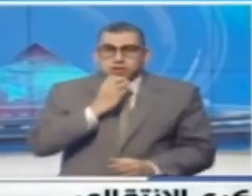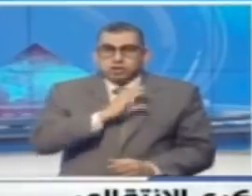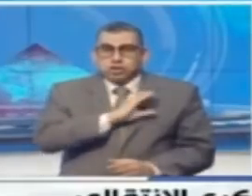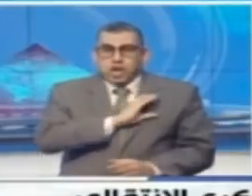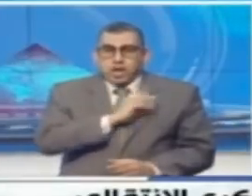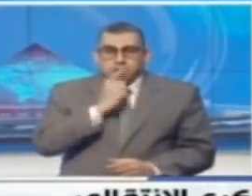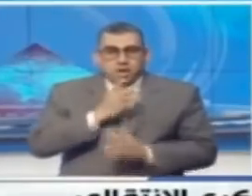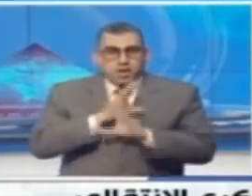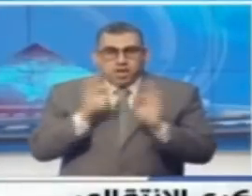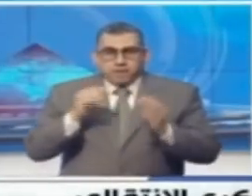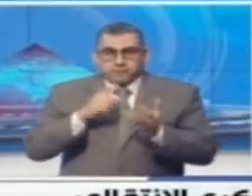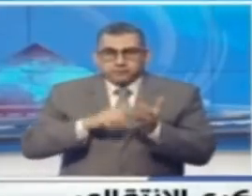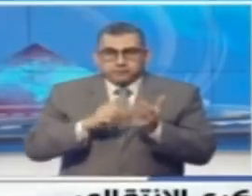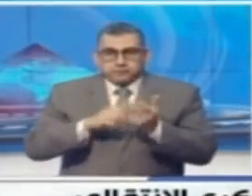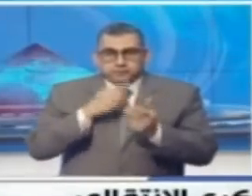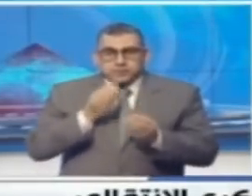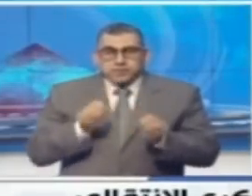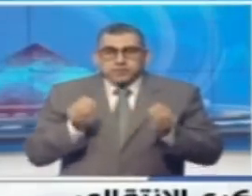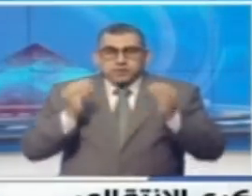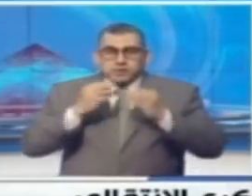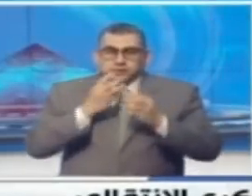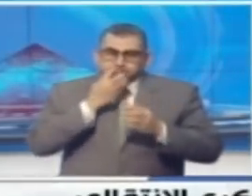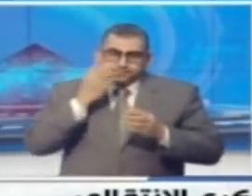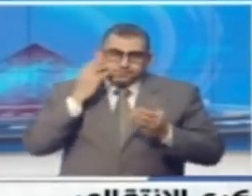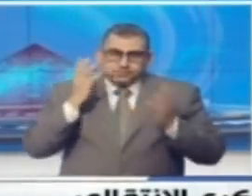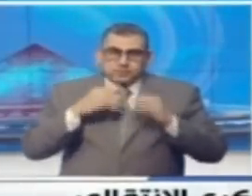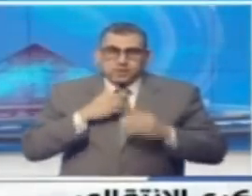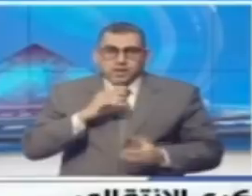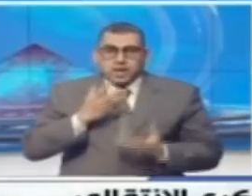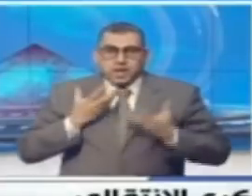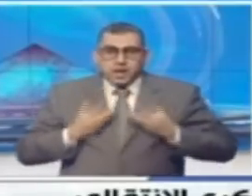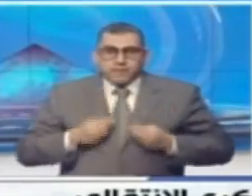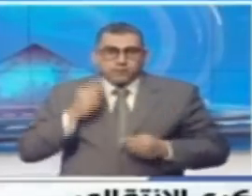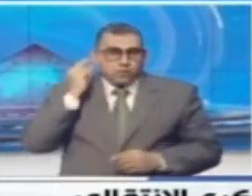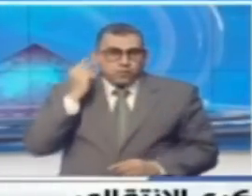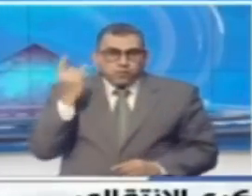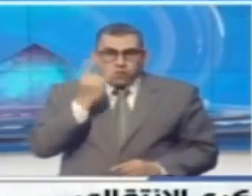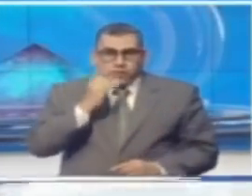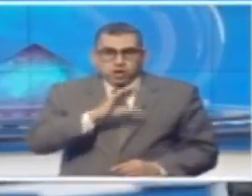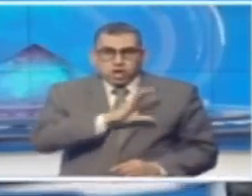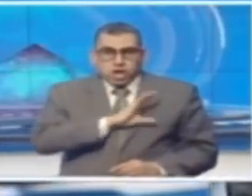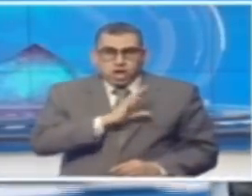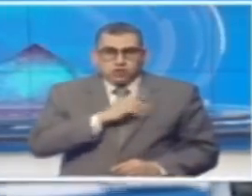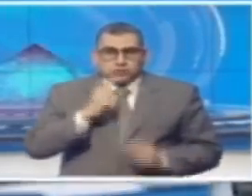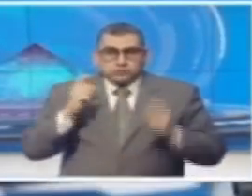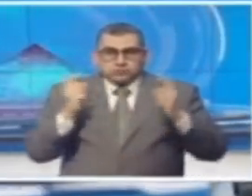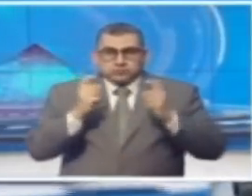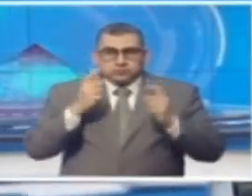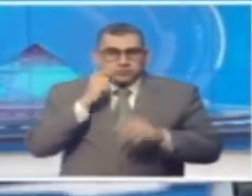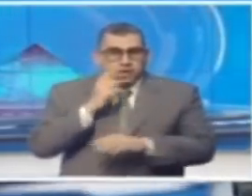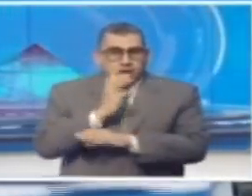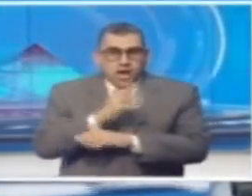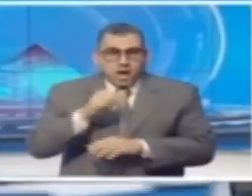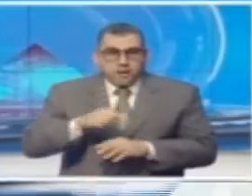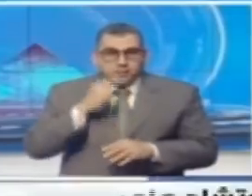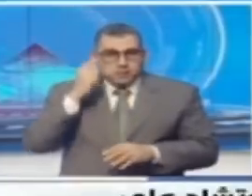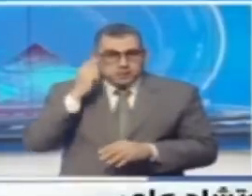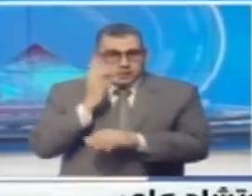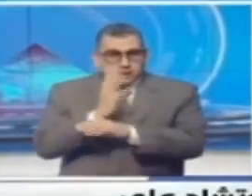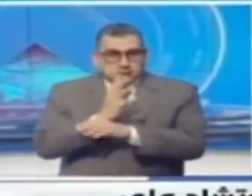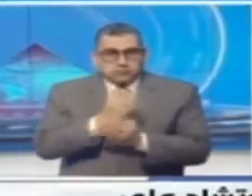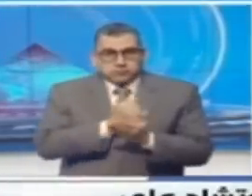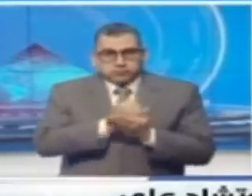مختلف المستويات، فضلا عن تعظيم التعاون الأمني والاستخباراتي والعسكري لمكافحة تحدي الإرهاب